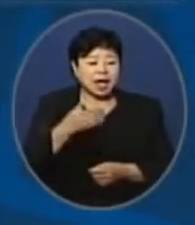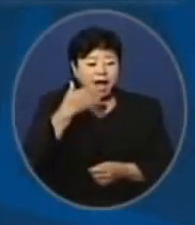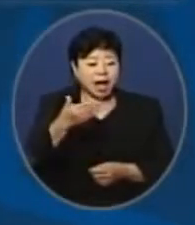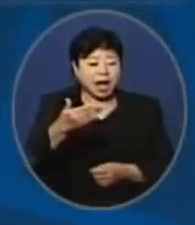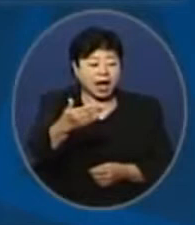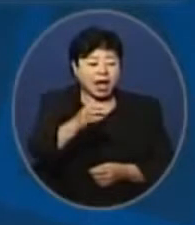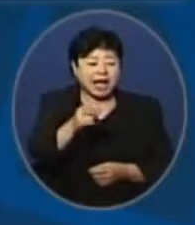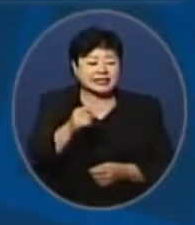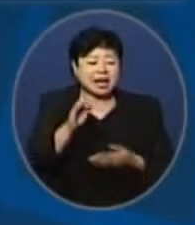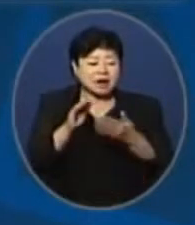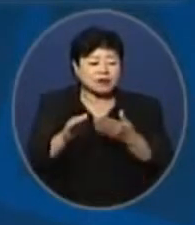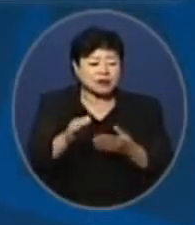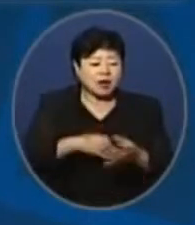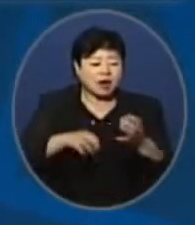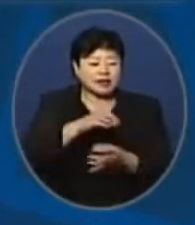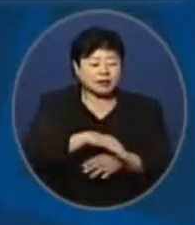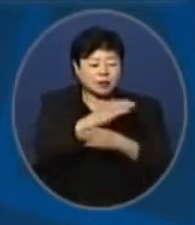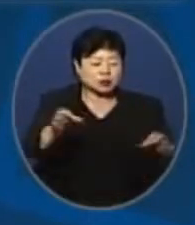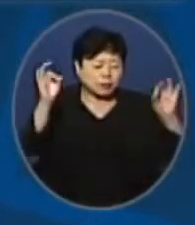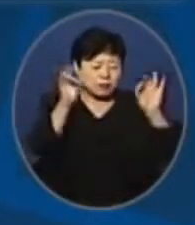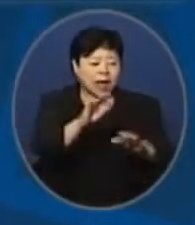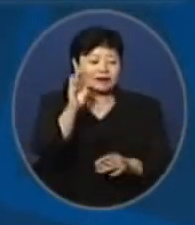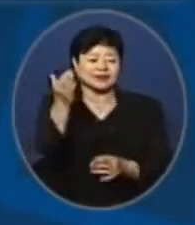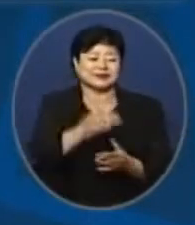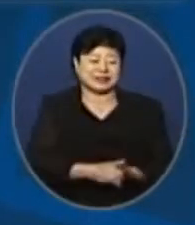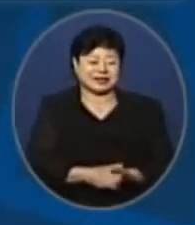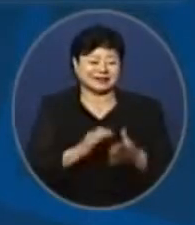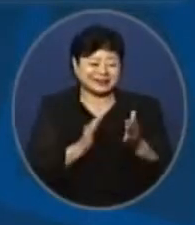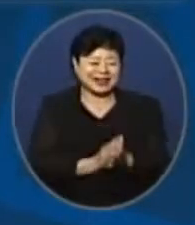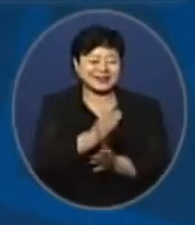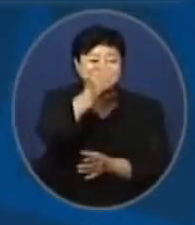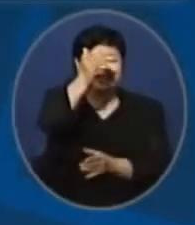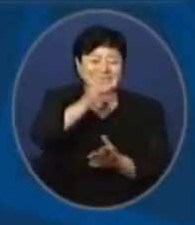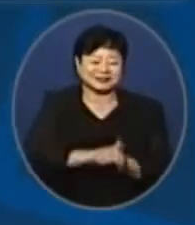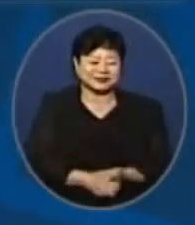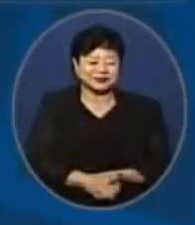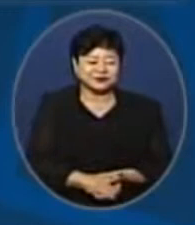번째인 아이다 이후 허리케인은 모두 소멸되었습니다. 할렐루야.